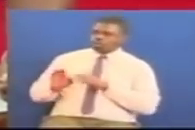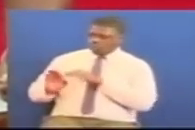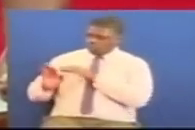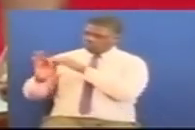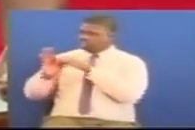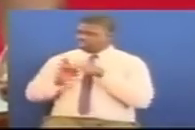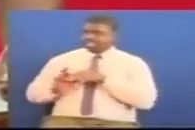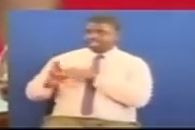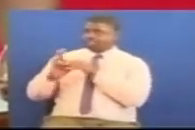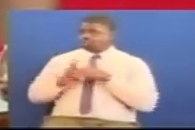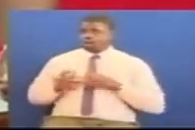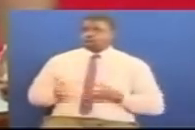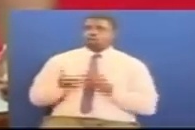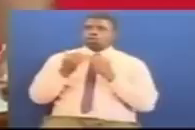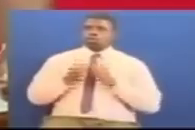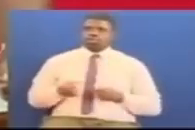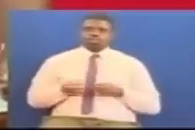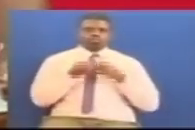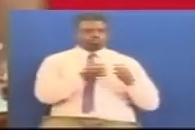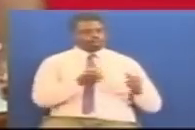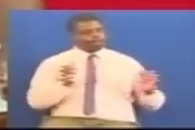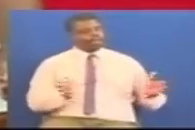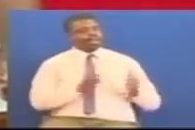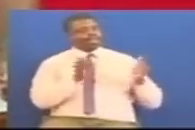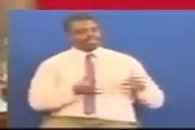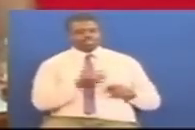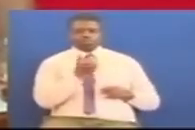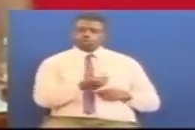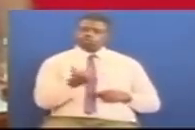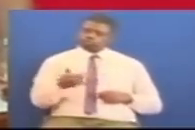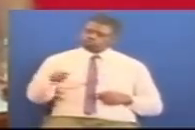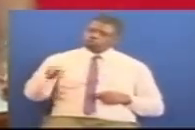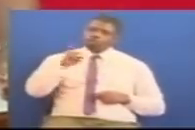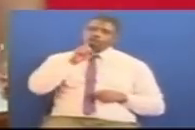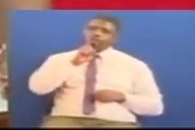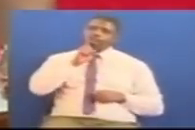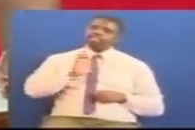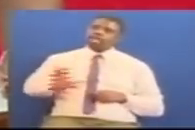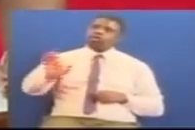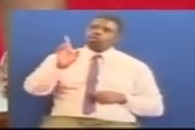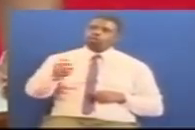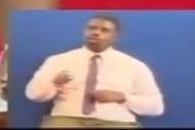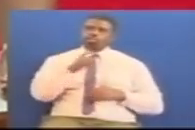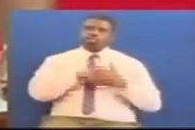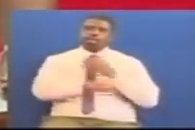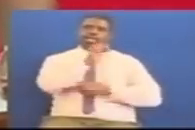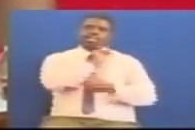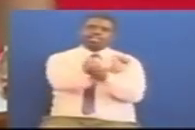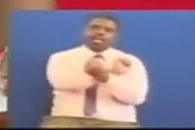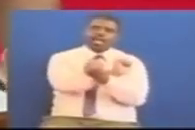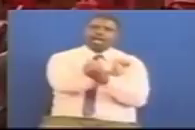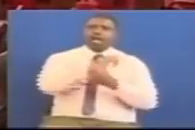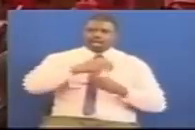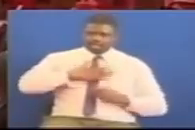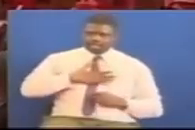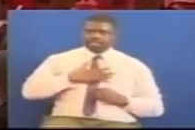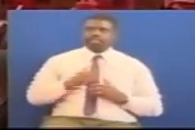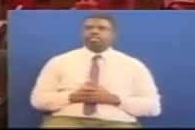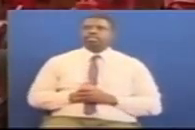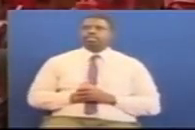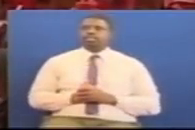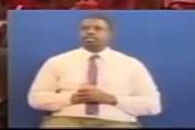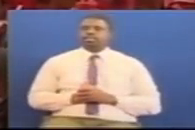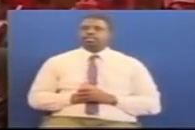wakishirikishwa ili waweze kutoa malezi kwa watoto ambao mama zao wako magerezani. Asante sana Mheshimiwa mwenyekiti. Asante sana